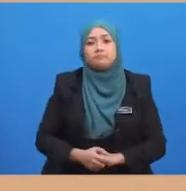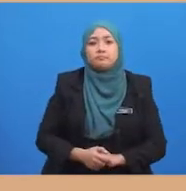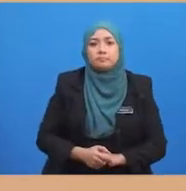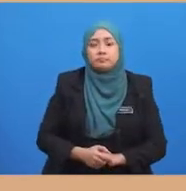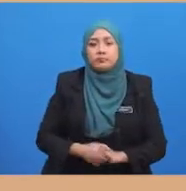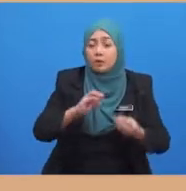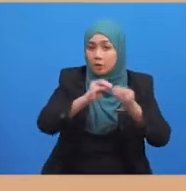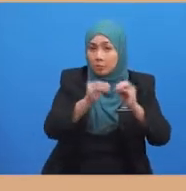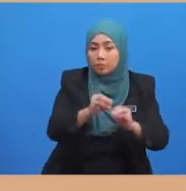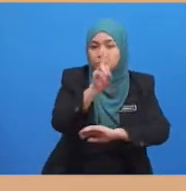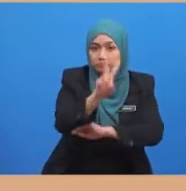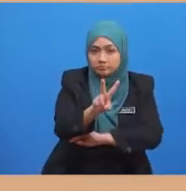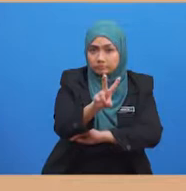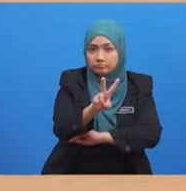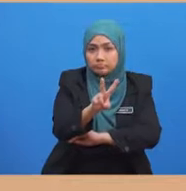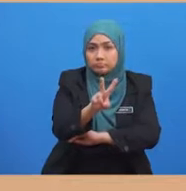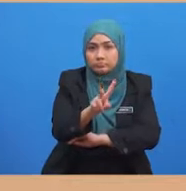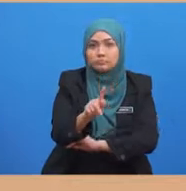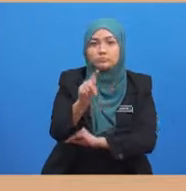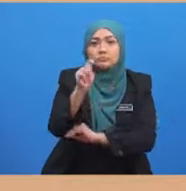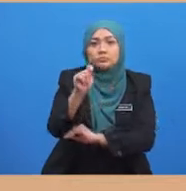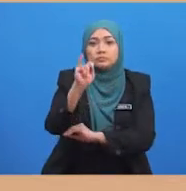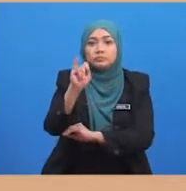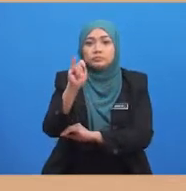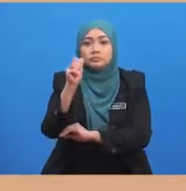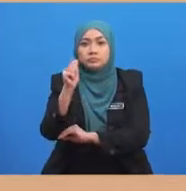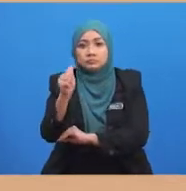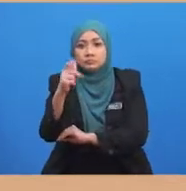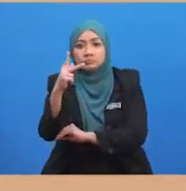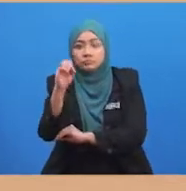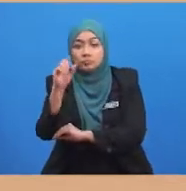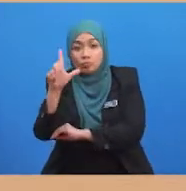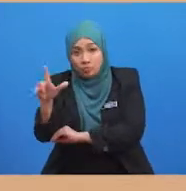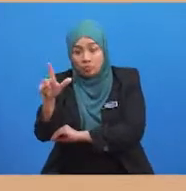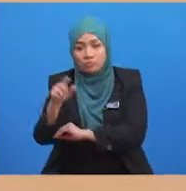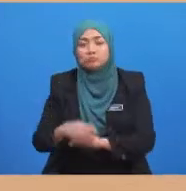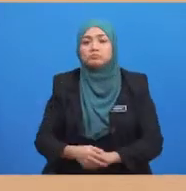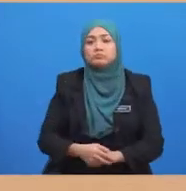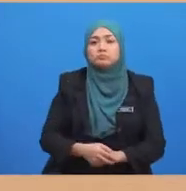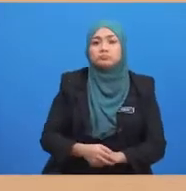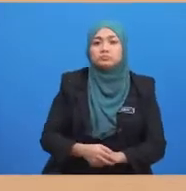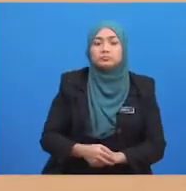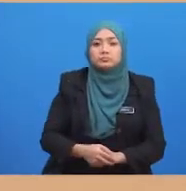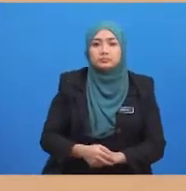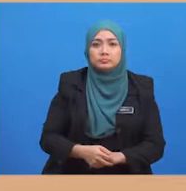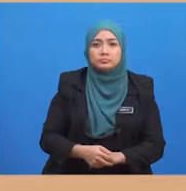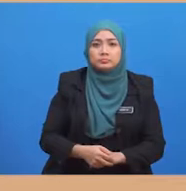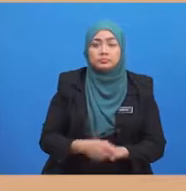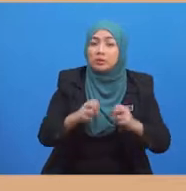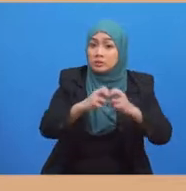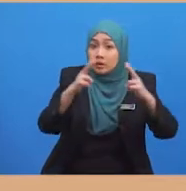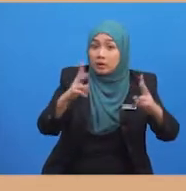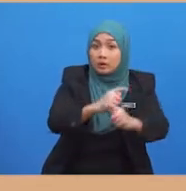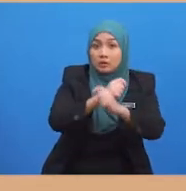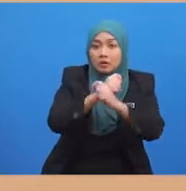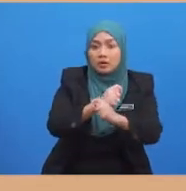Seterusnya ialah thiokol. Ia mempunyai sifat khas iaitu sangat